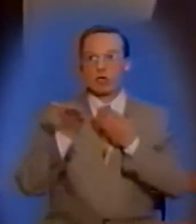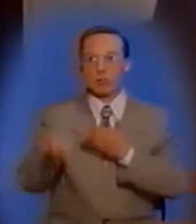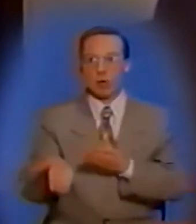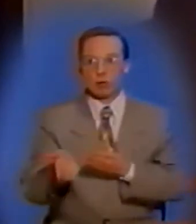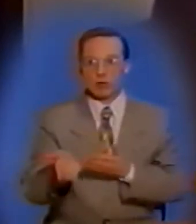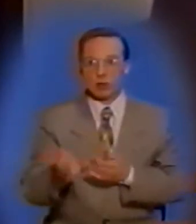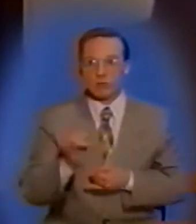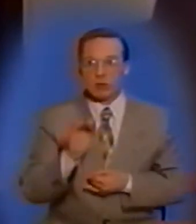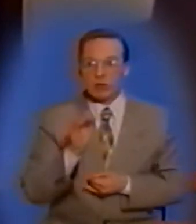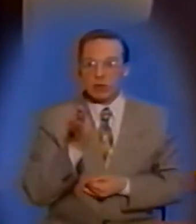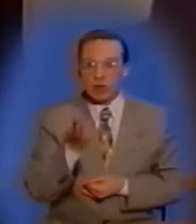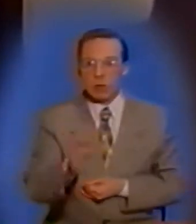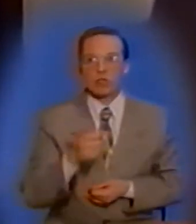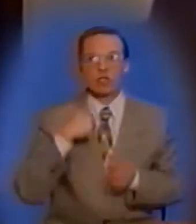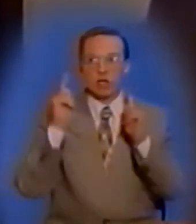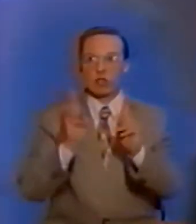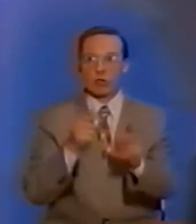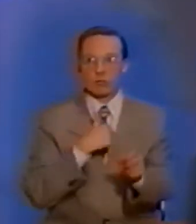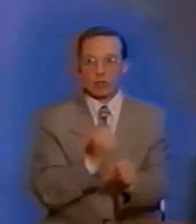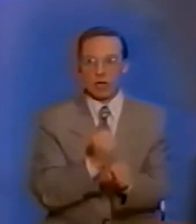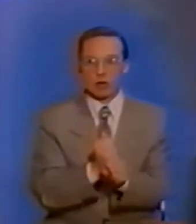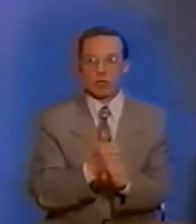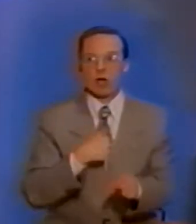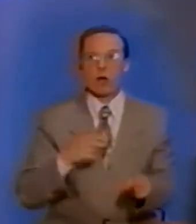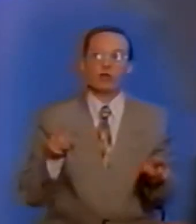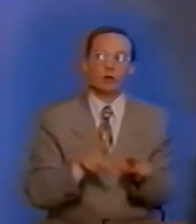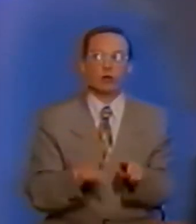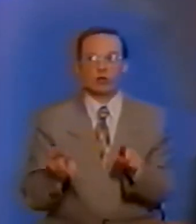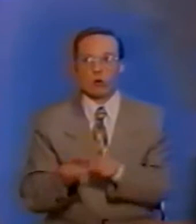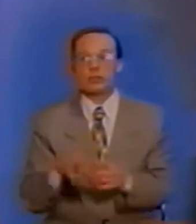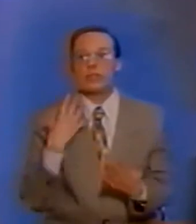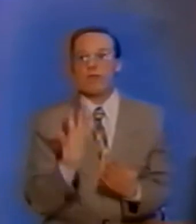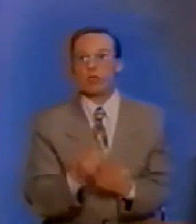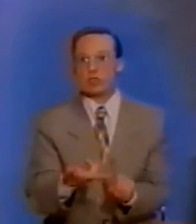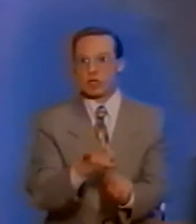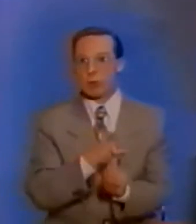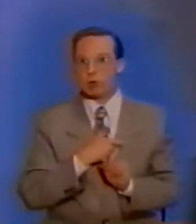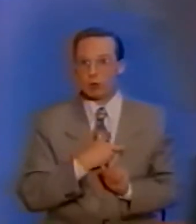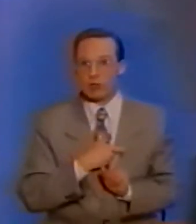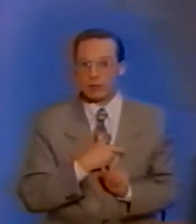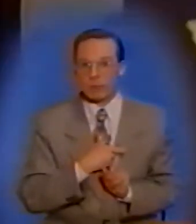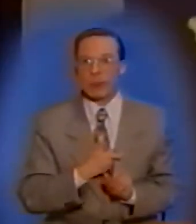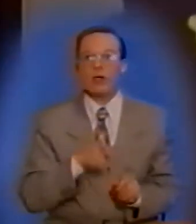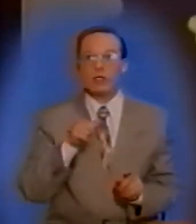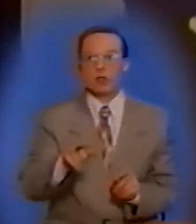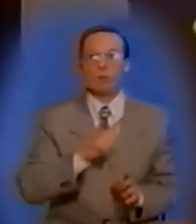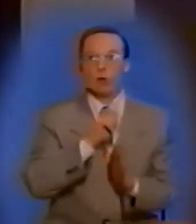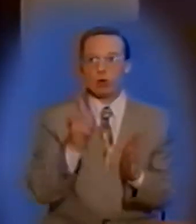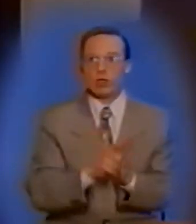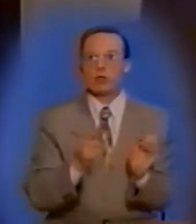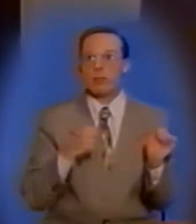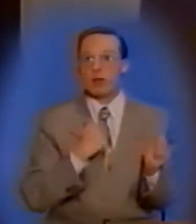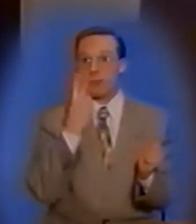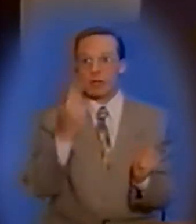man, aš nežinau, kas man darosi, man kažkoks yra toks ir savadiškas potraukis. Ir būtent jį man tai būtent